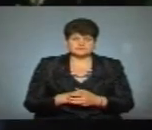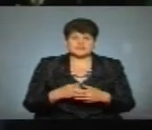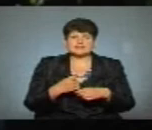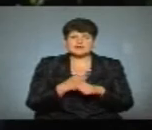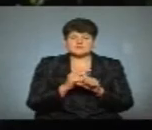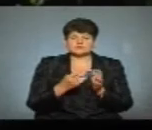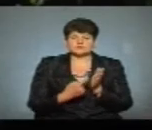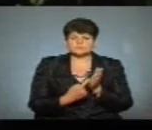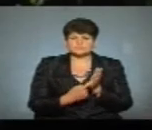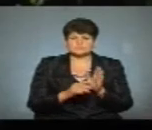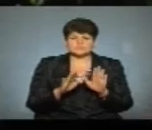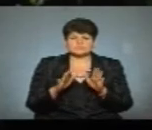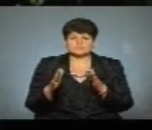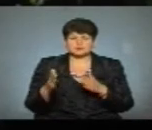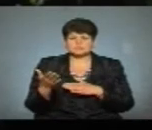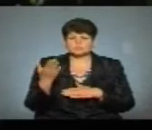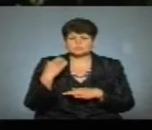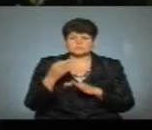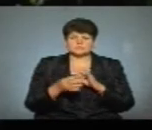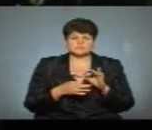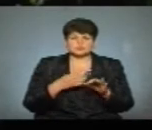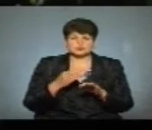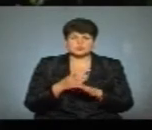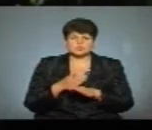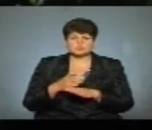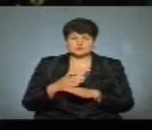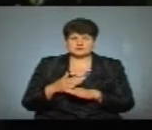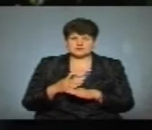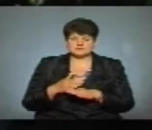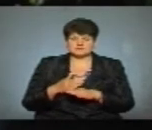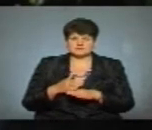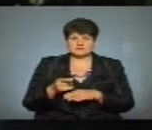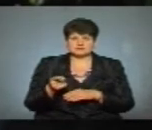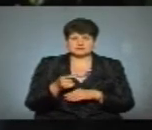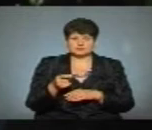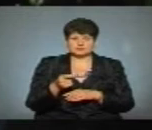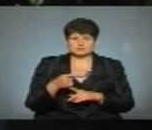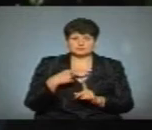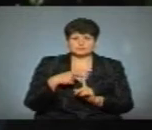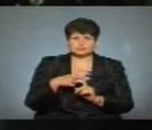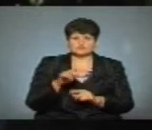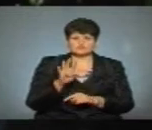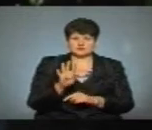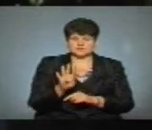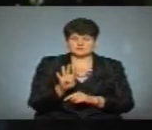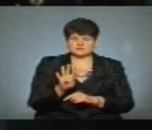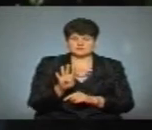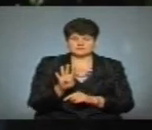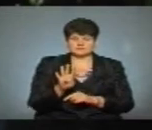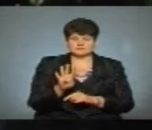Лабораторно підтверджені випадки за попередню добу розподіляються таким чином. Тернопіль – плюс